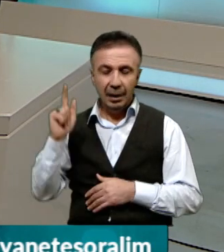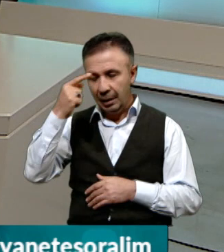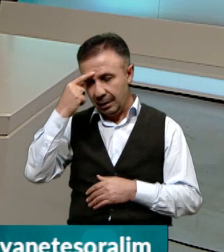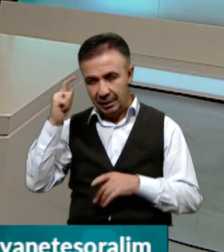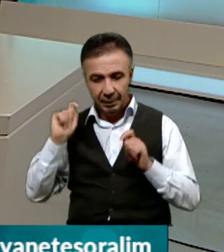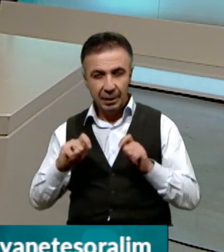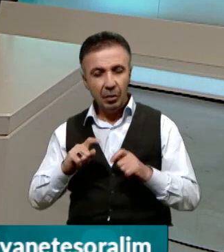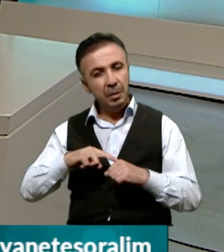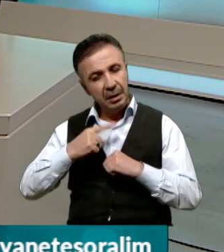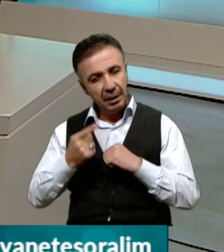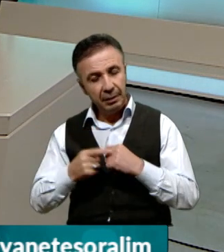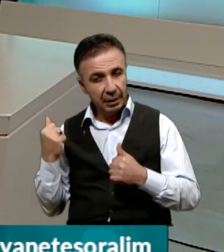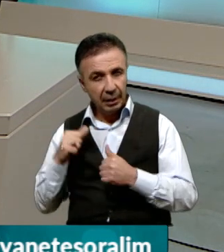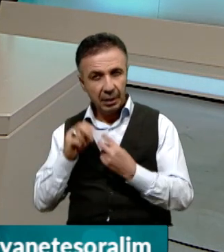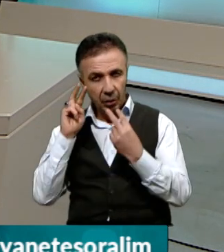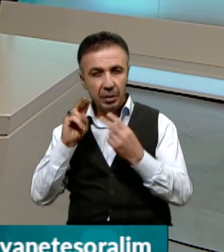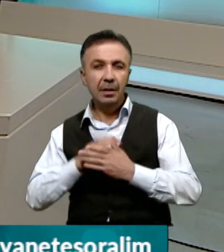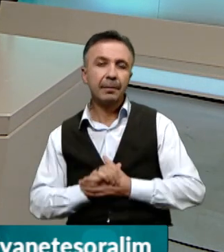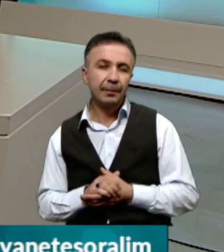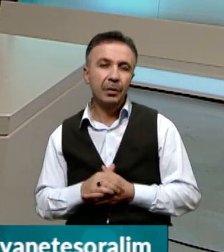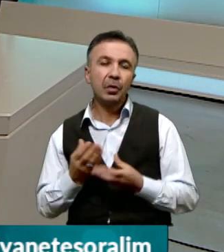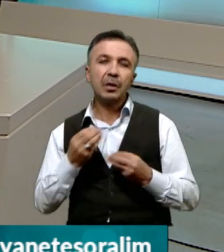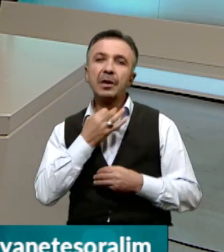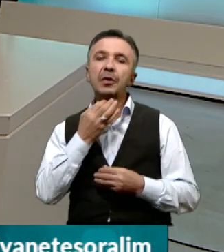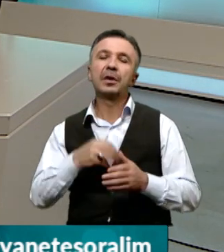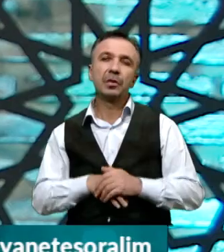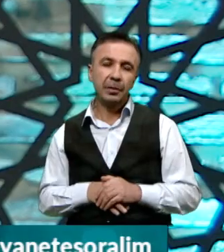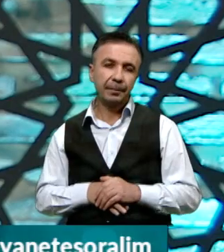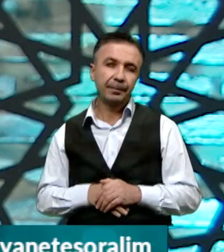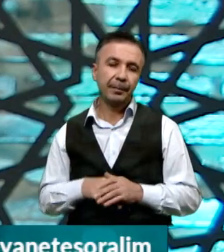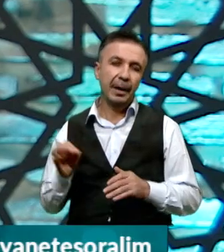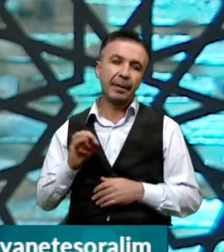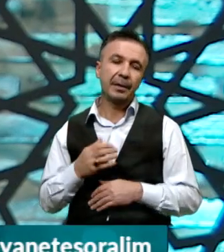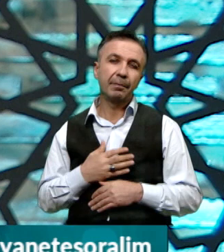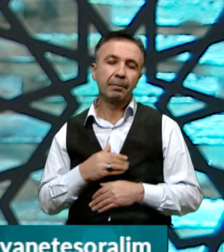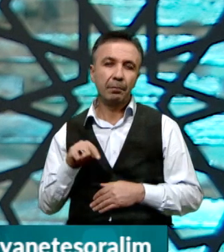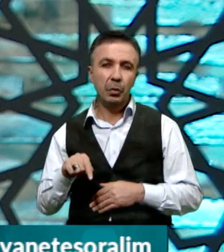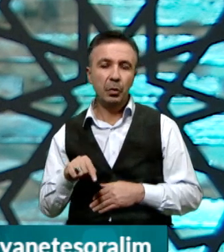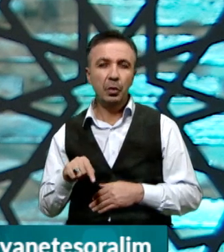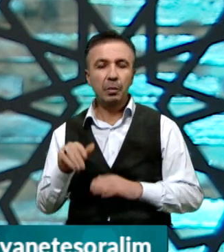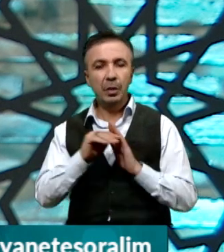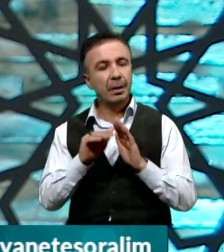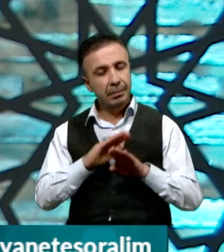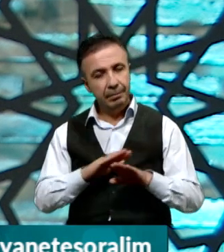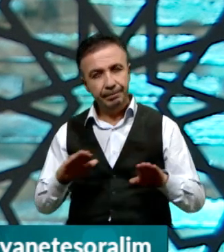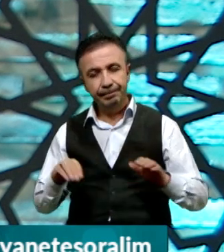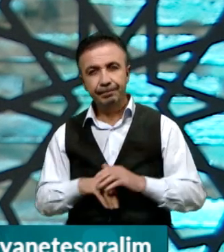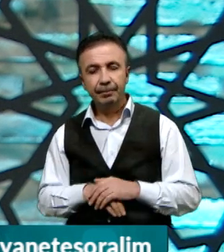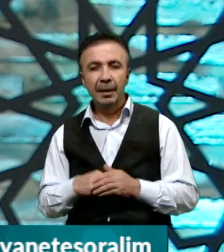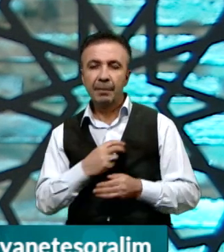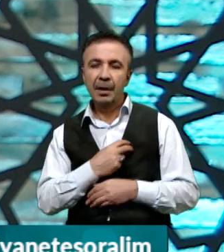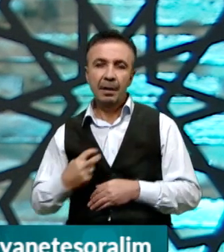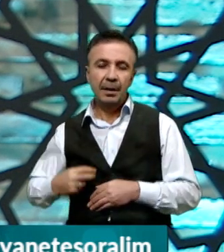ederse önümüzdeki hafta tekrar birlikte olacağız. İnşallah efendim. Çok teşekkürler. Ben teşekkür ediyorum. Evet aziz dostlar bugünlük bize ayrılan sürenin sonuna geldik.